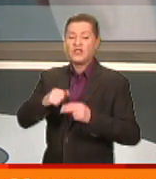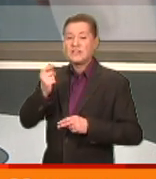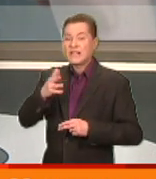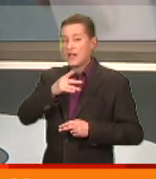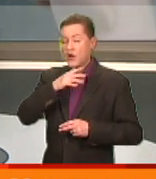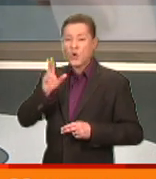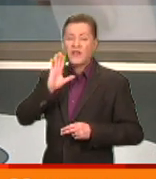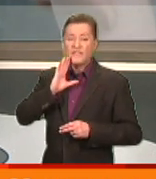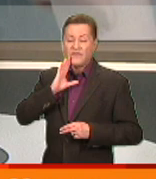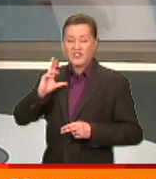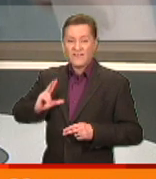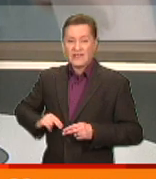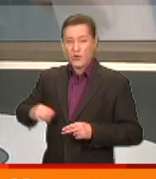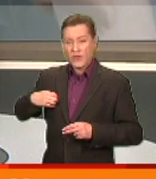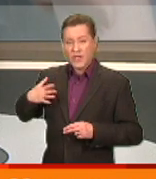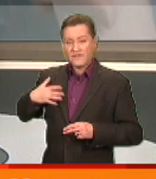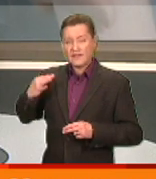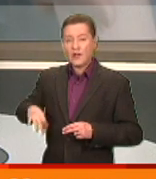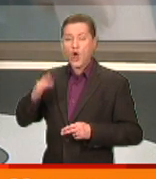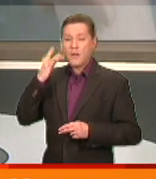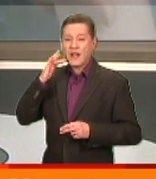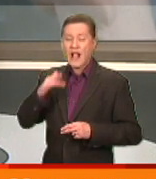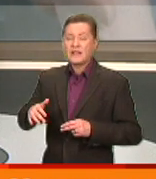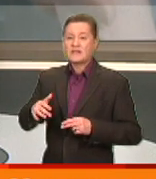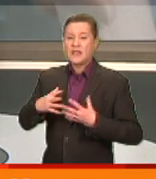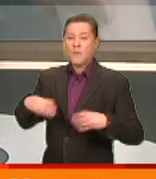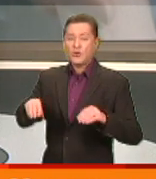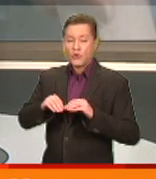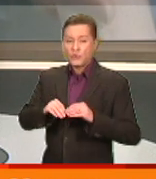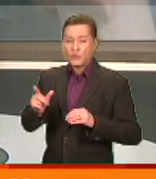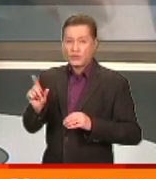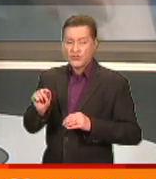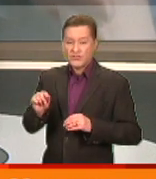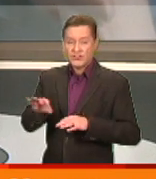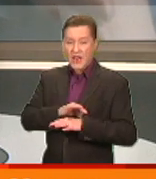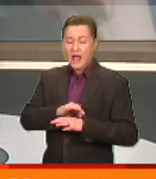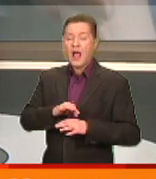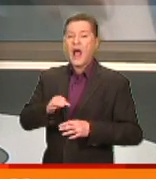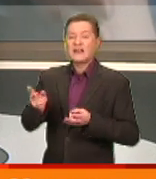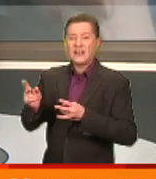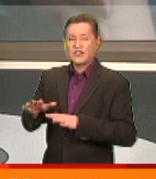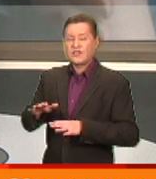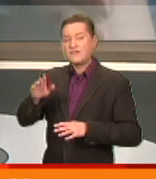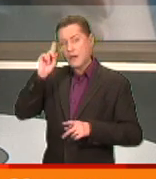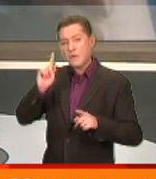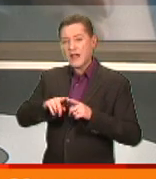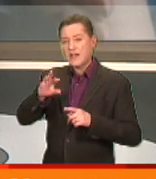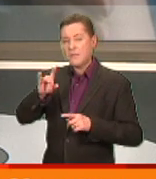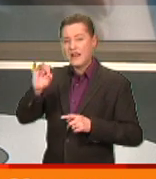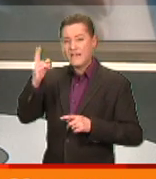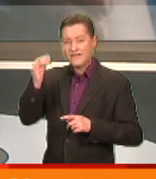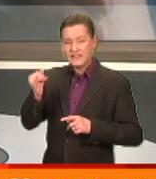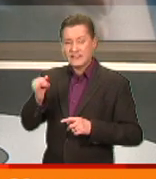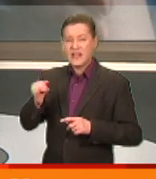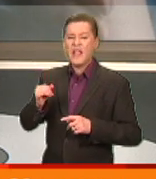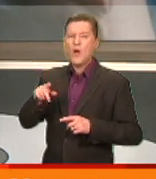дівчат за доньок взяло американське подружжя, а братик лишився в Мар'їнці. Минулі роки розпочався Євромайдан,